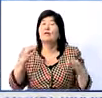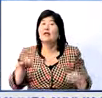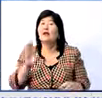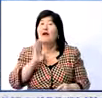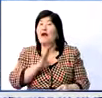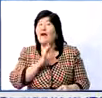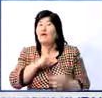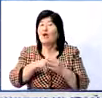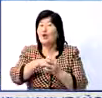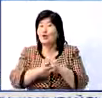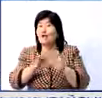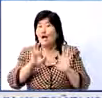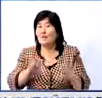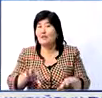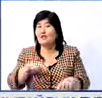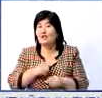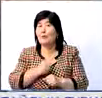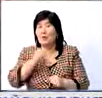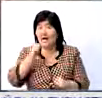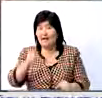күресі федерациясының президенті болып тағайындалды.